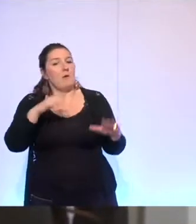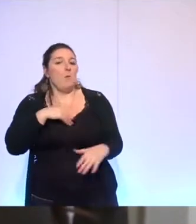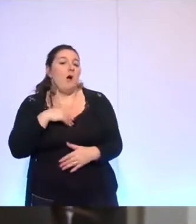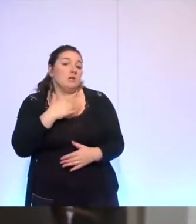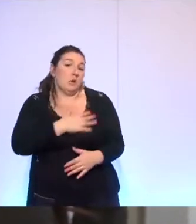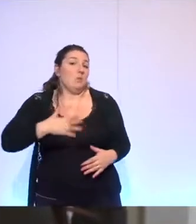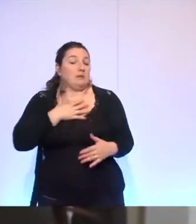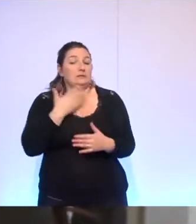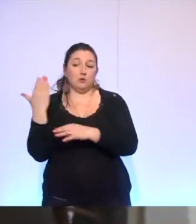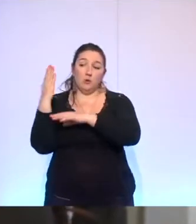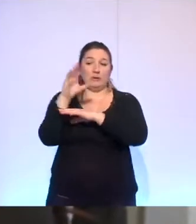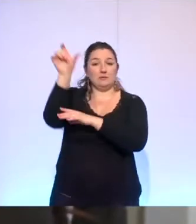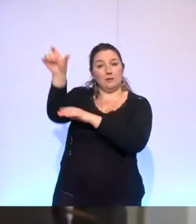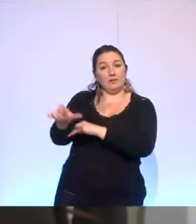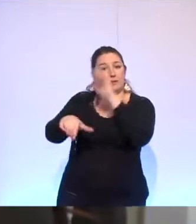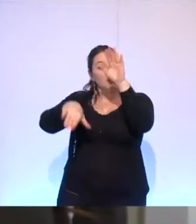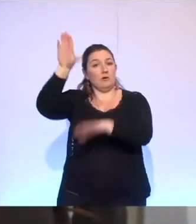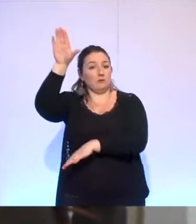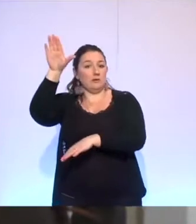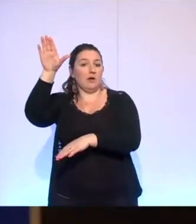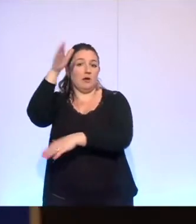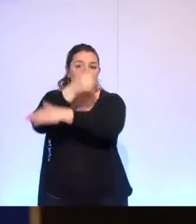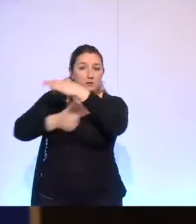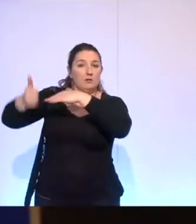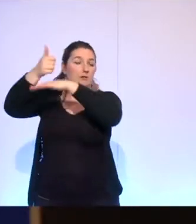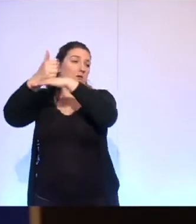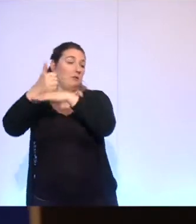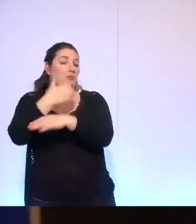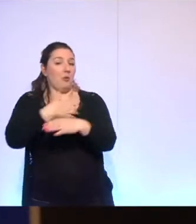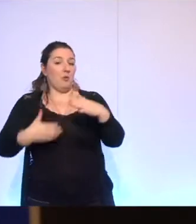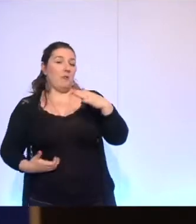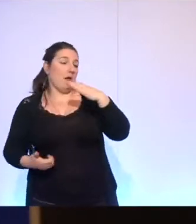candidature au nom de notre mouvement au poste de maire de Grenoble. Je vous remercie.